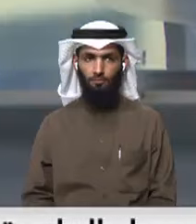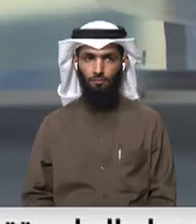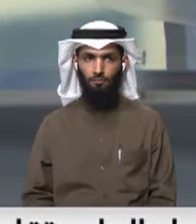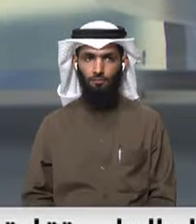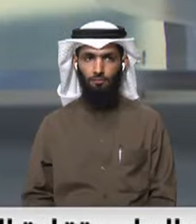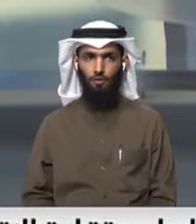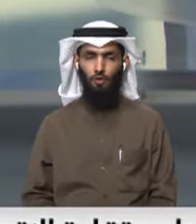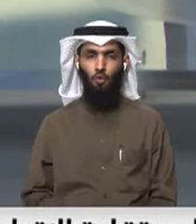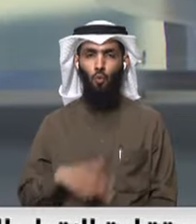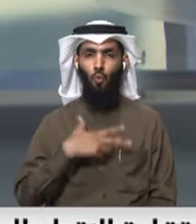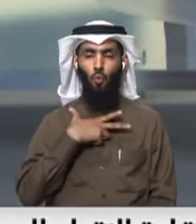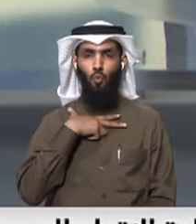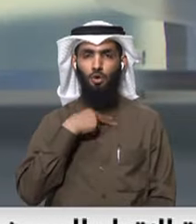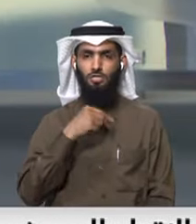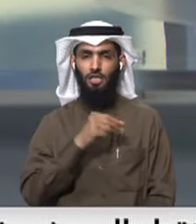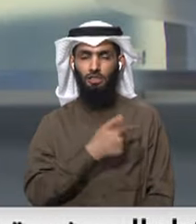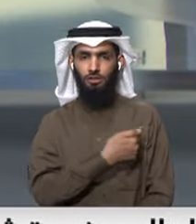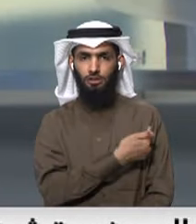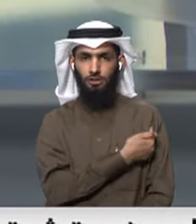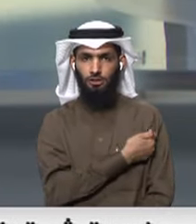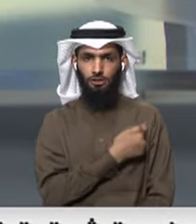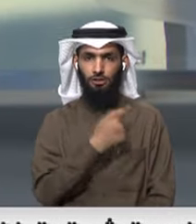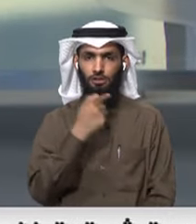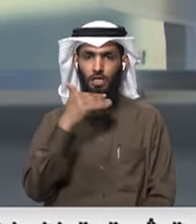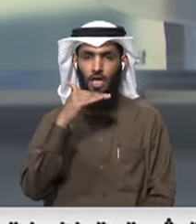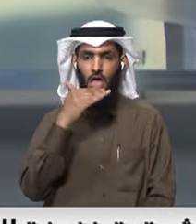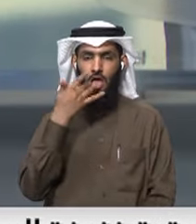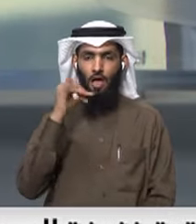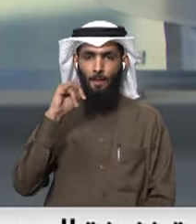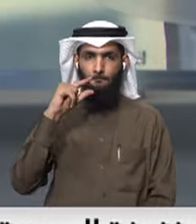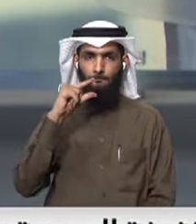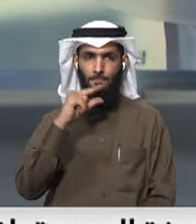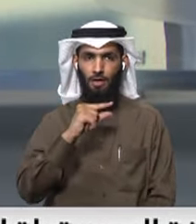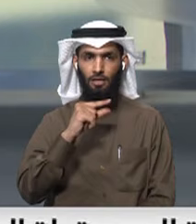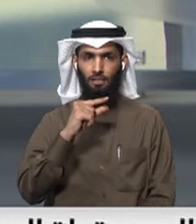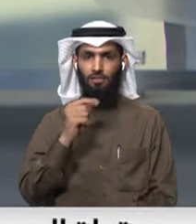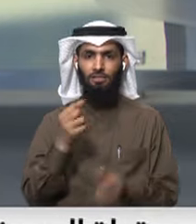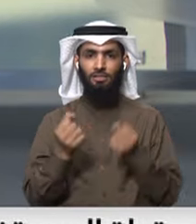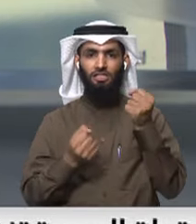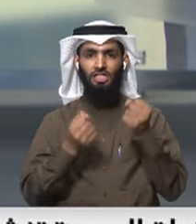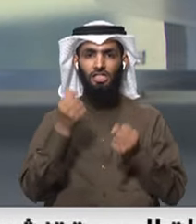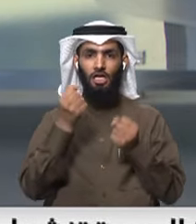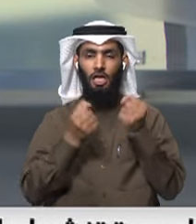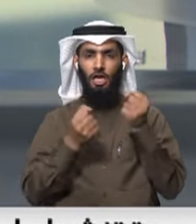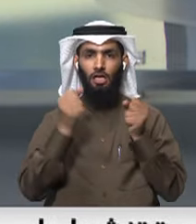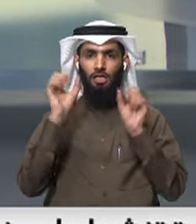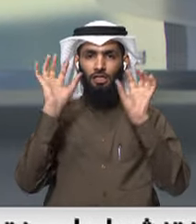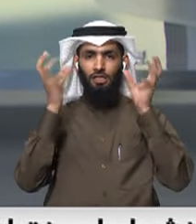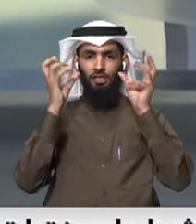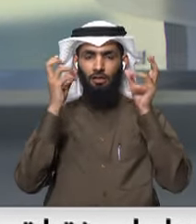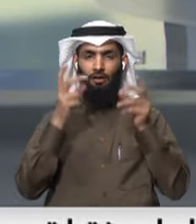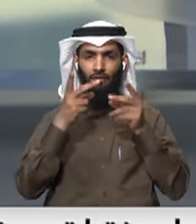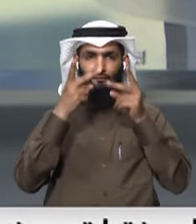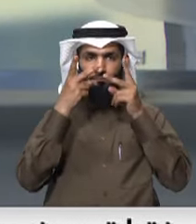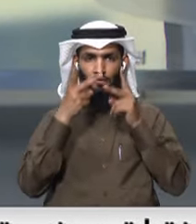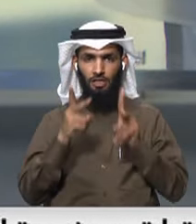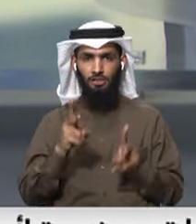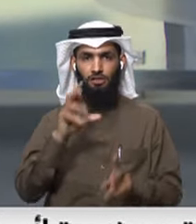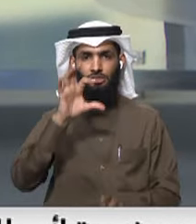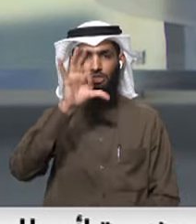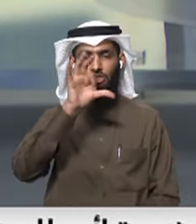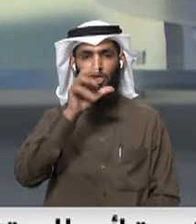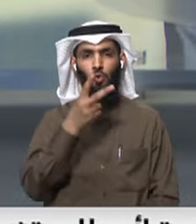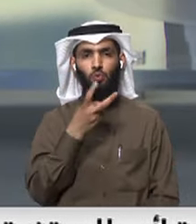تشن وزير الصحه الدكتور احمد العوضي اسطول سيارات الاسعاف الجديد ويضم 79 سياره